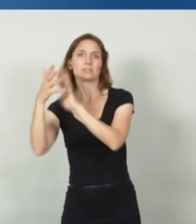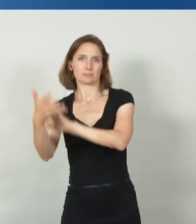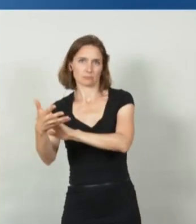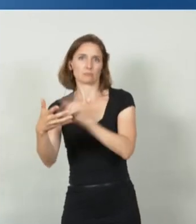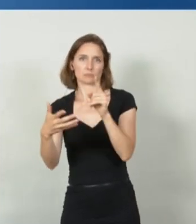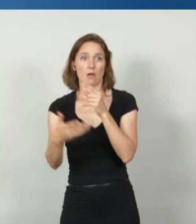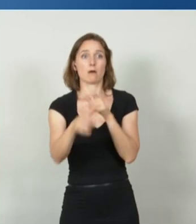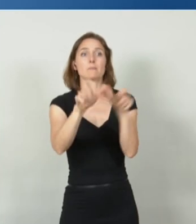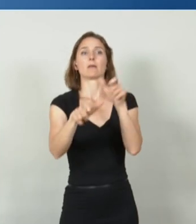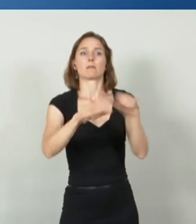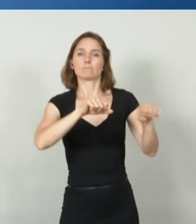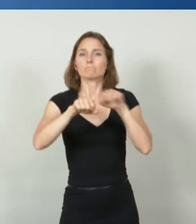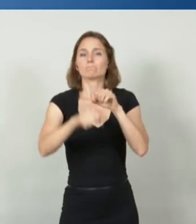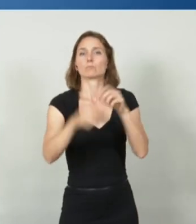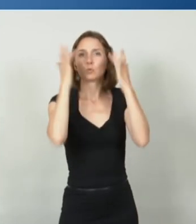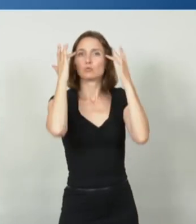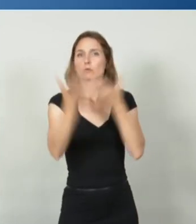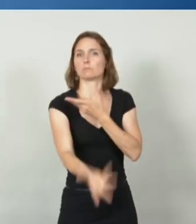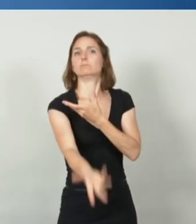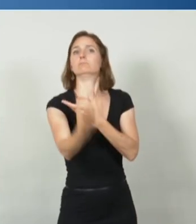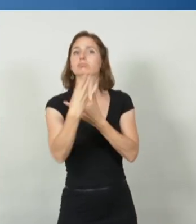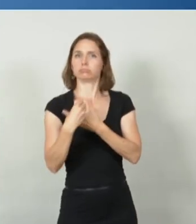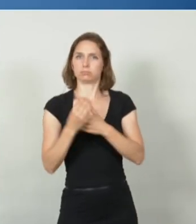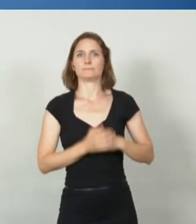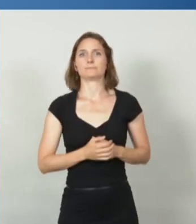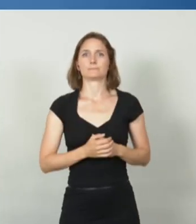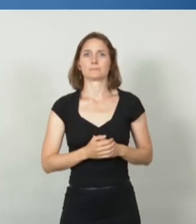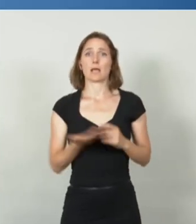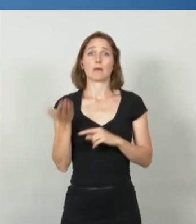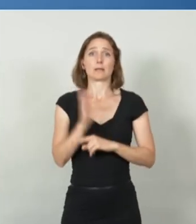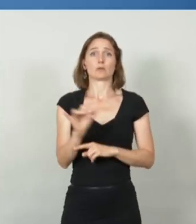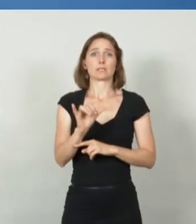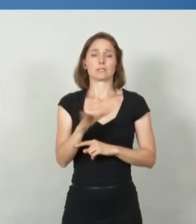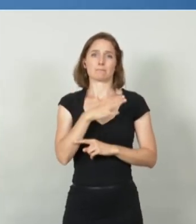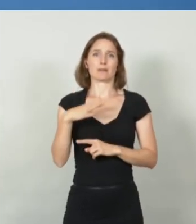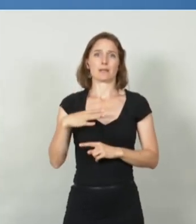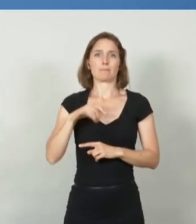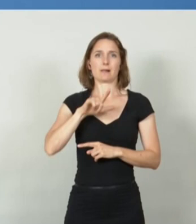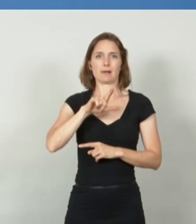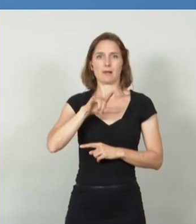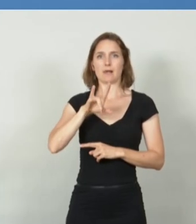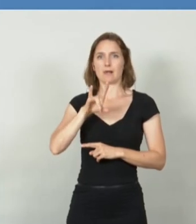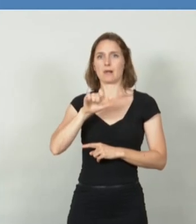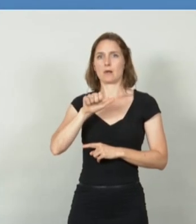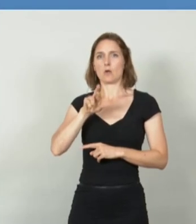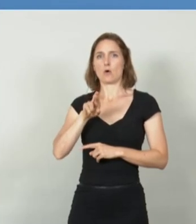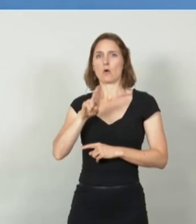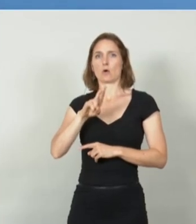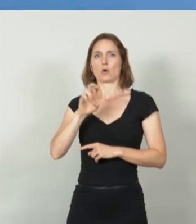acteurs de la culture et qui sont présentés par Madame l'heureux vous avez la parole